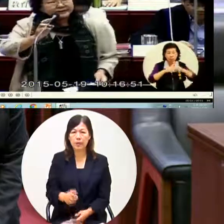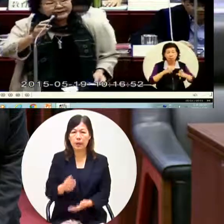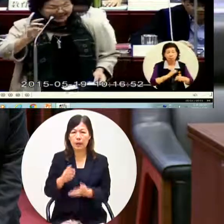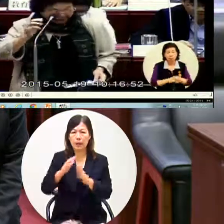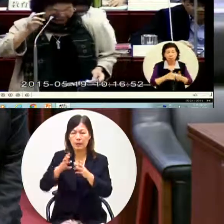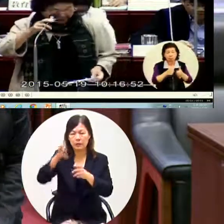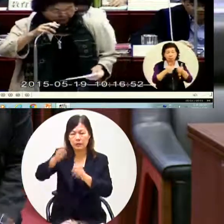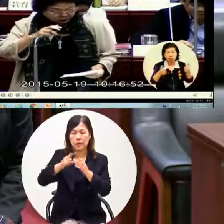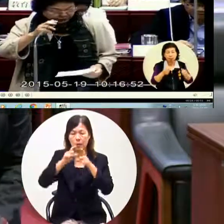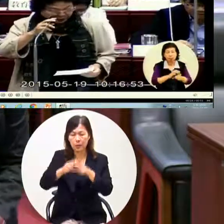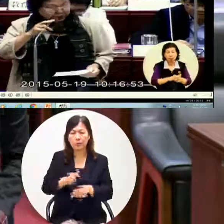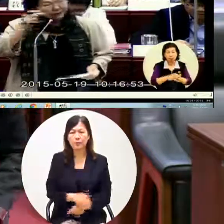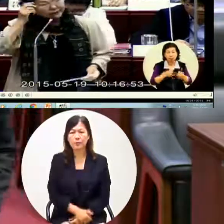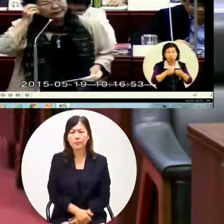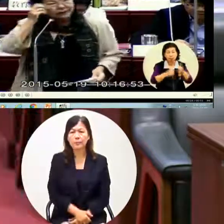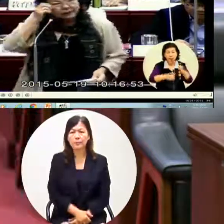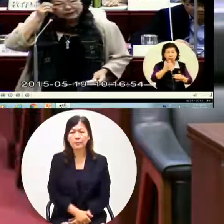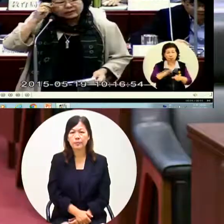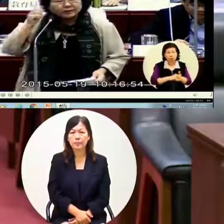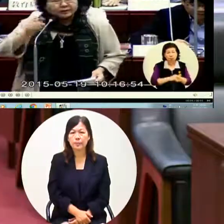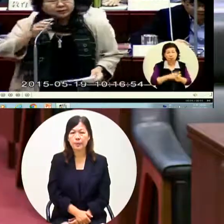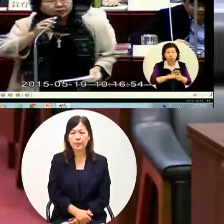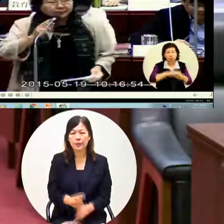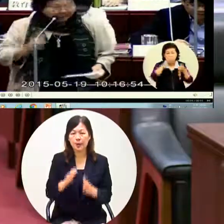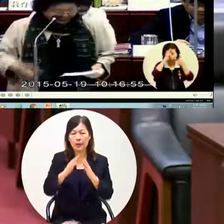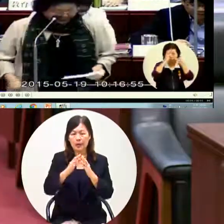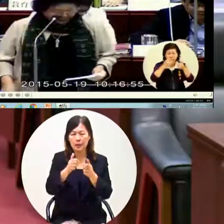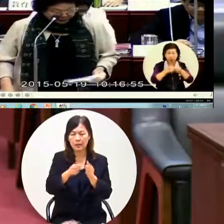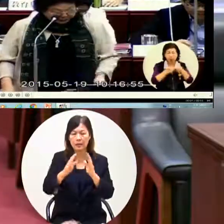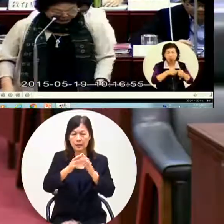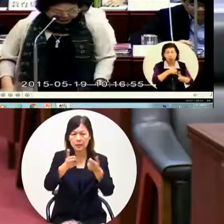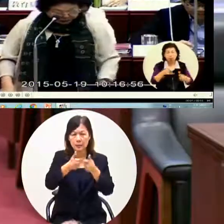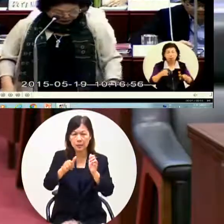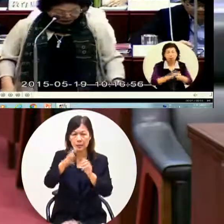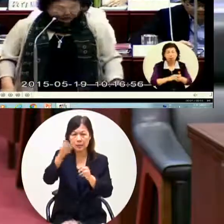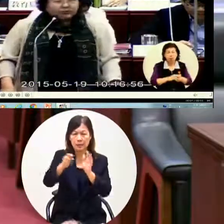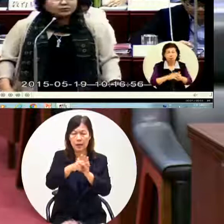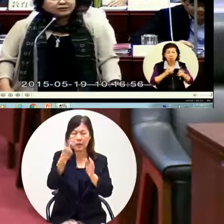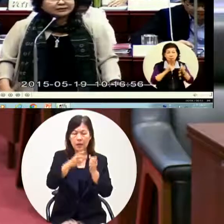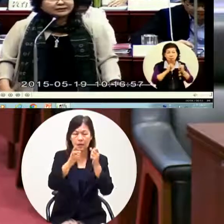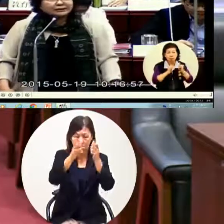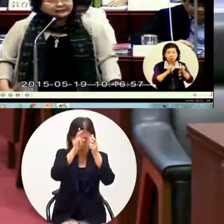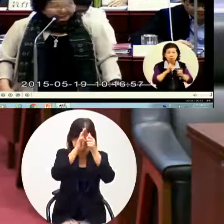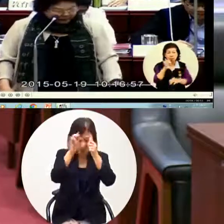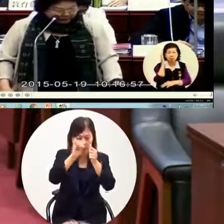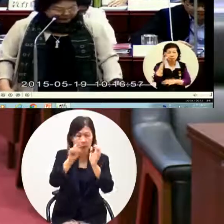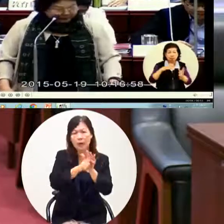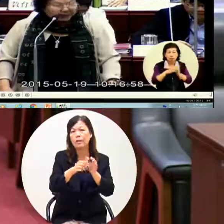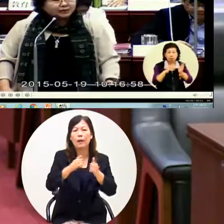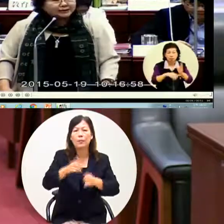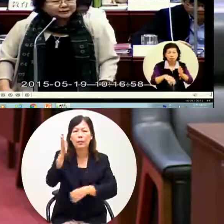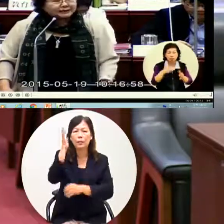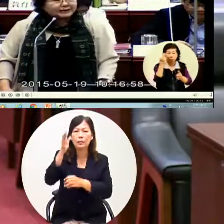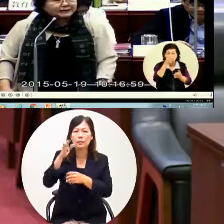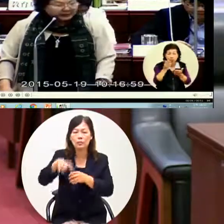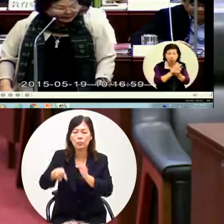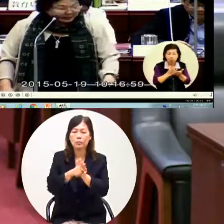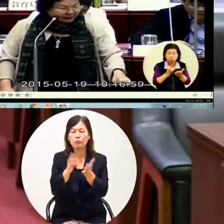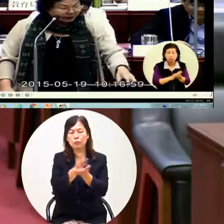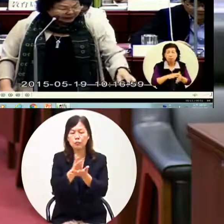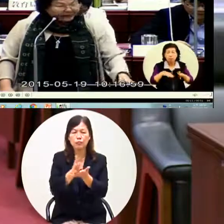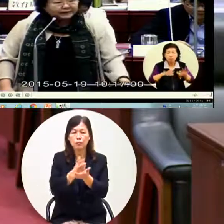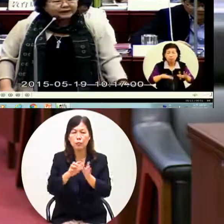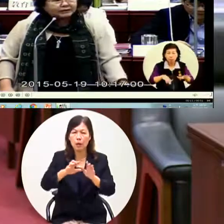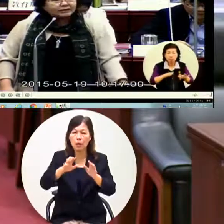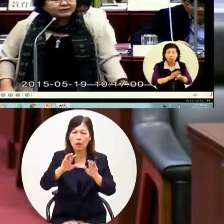谢谢议长，多谢柯议员，当然民政局评估看咱到底八卦里即